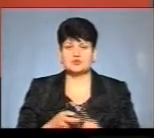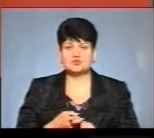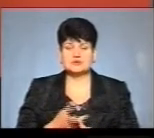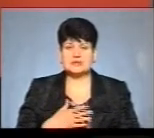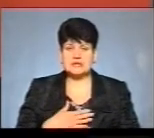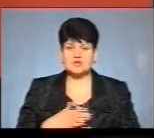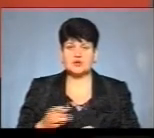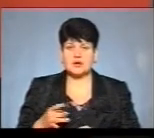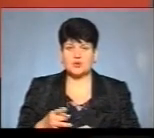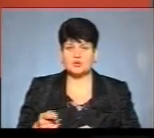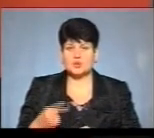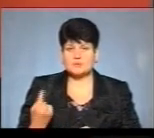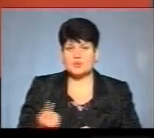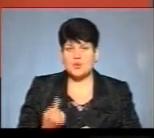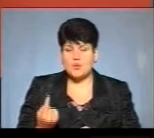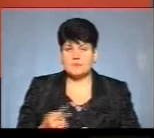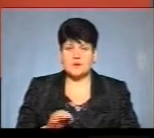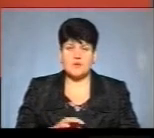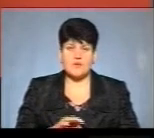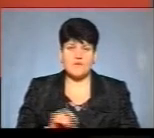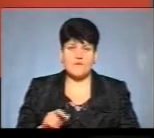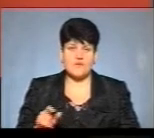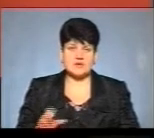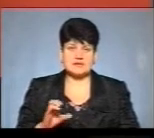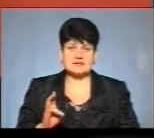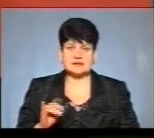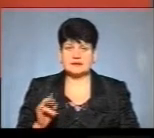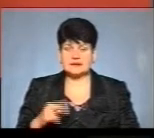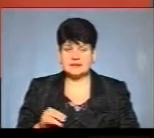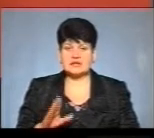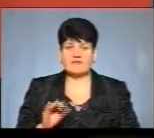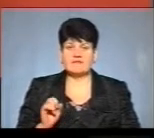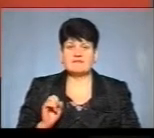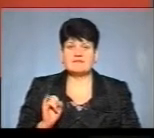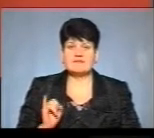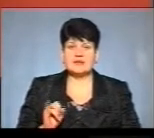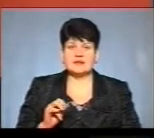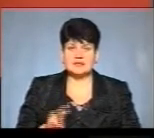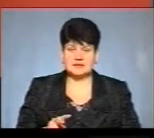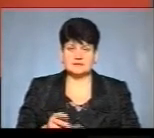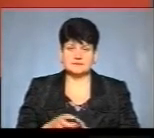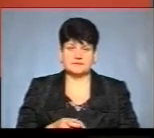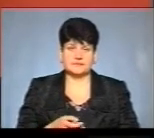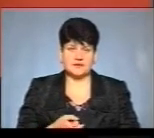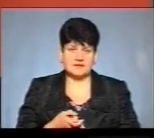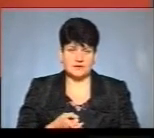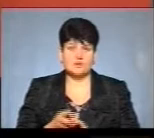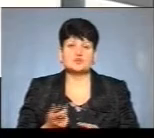регіону Тернопільської області, хворих на СНІД, ВІЛ-інфікованих, які зараз йдуть тенденції, що вам відомо про